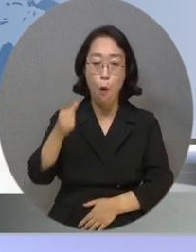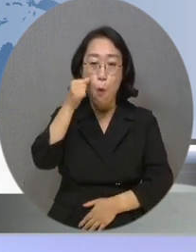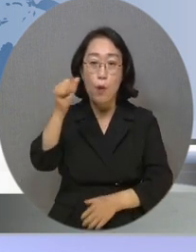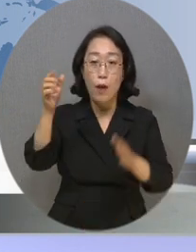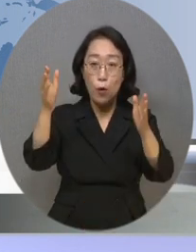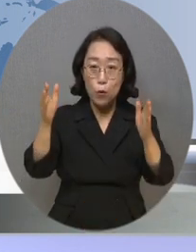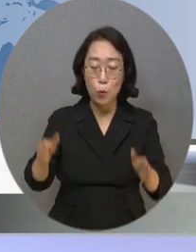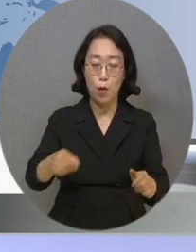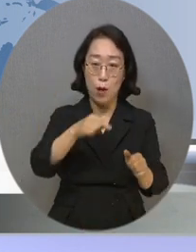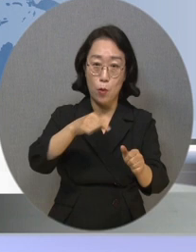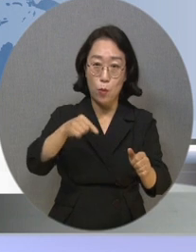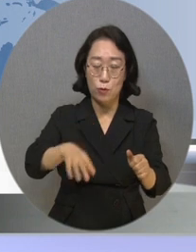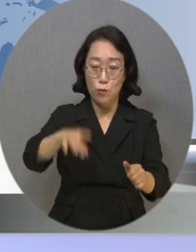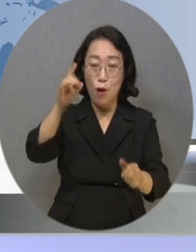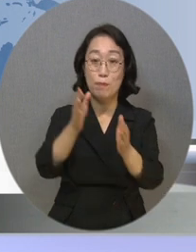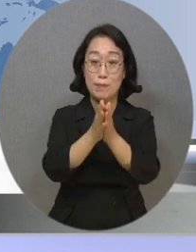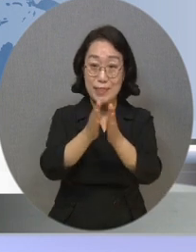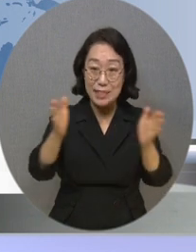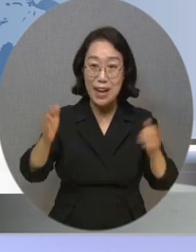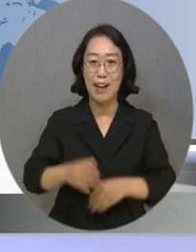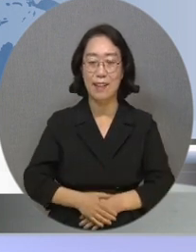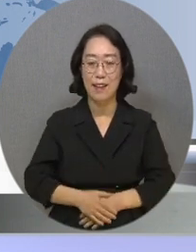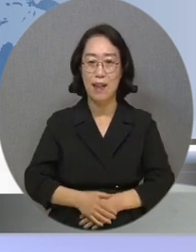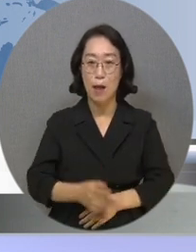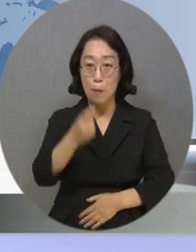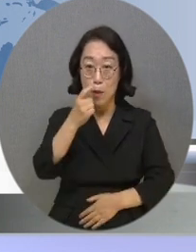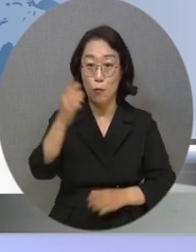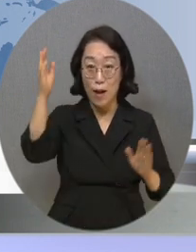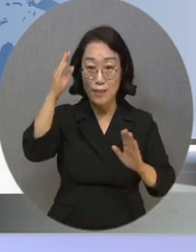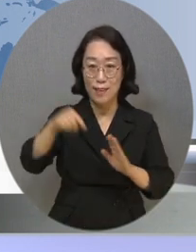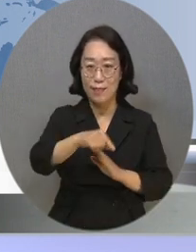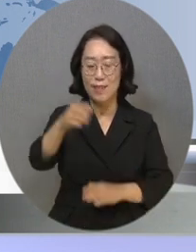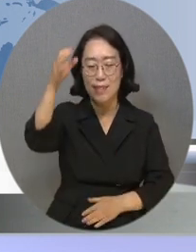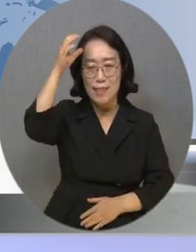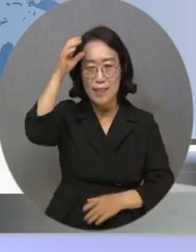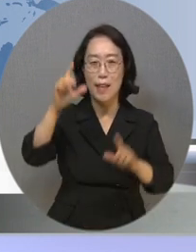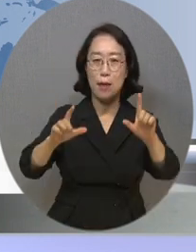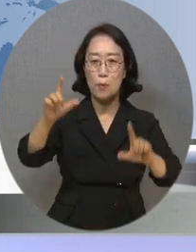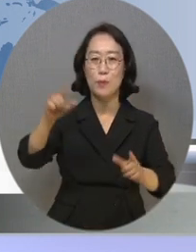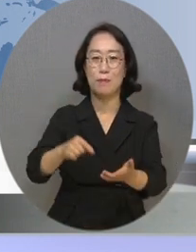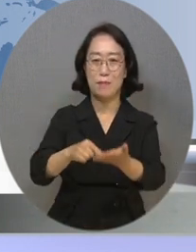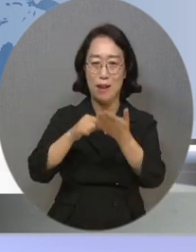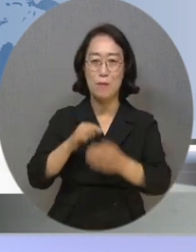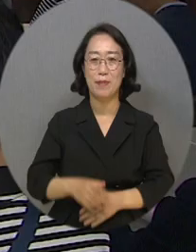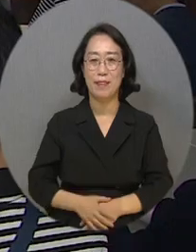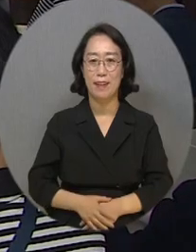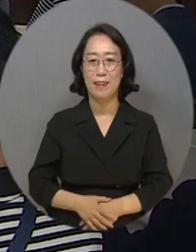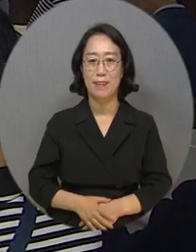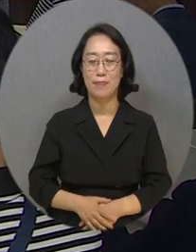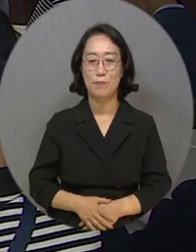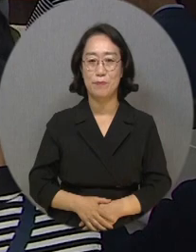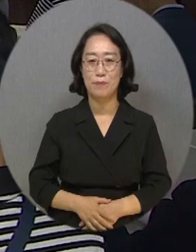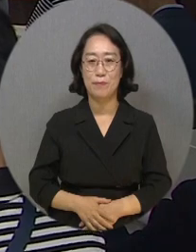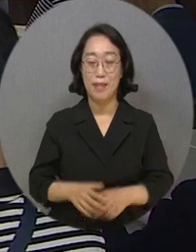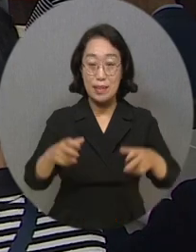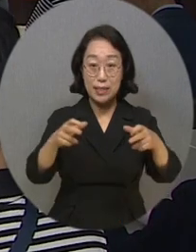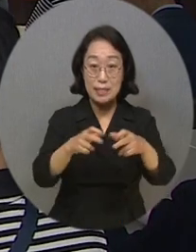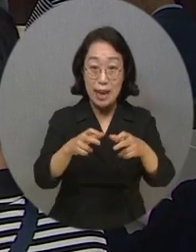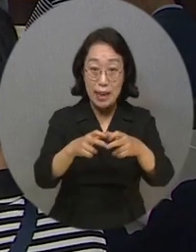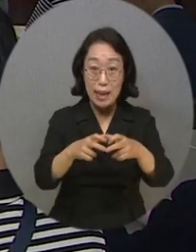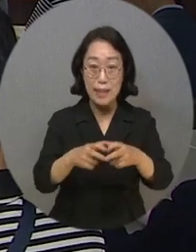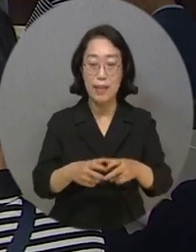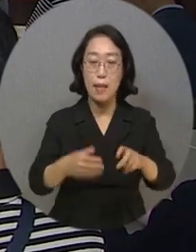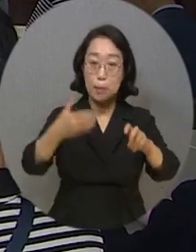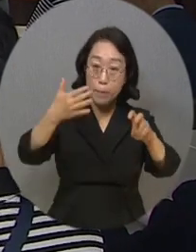5개월간 이어지는 대장정의 서막에서 교육생들의 높은 기대감을 엿볼 수 있었습니다 장애인 방송